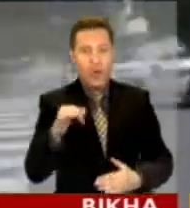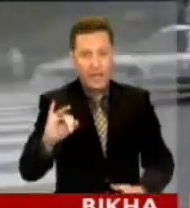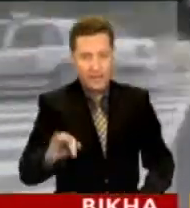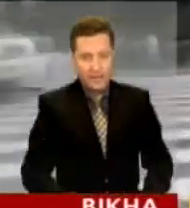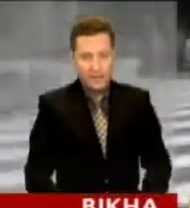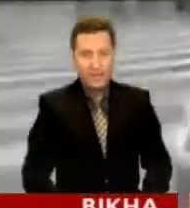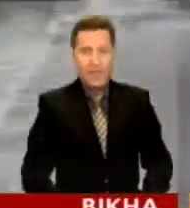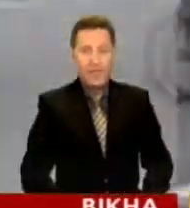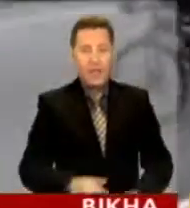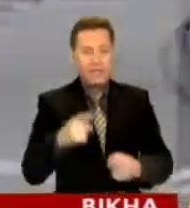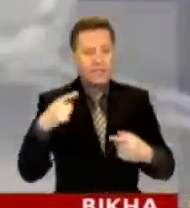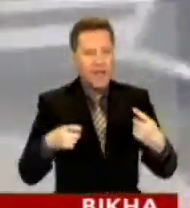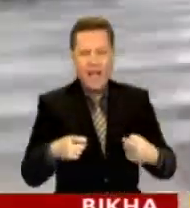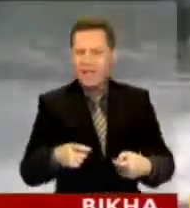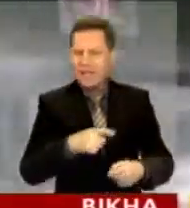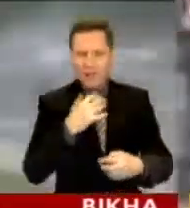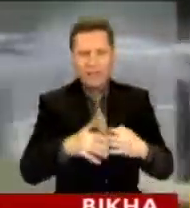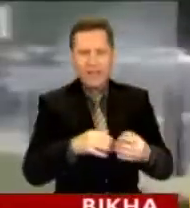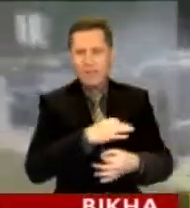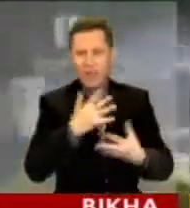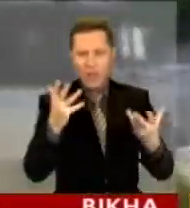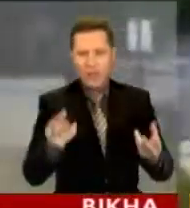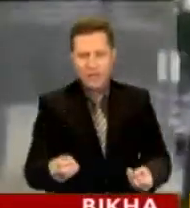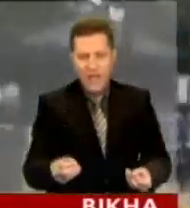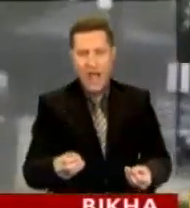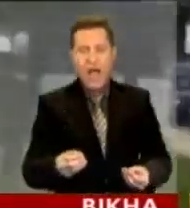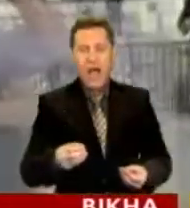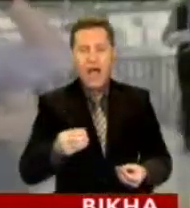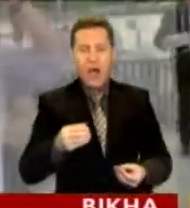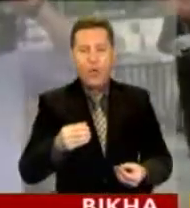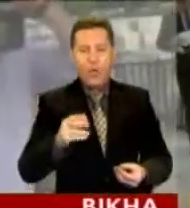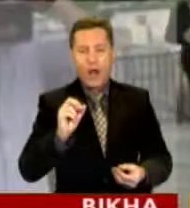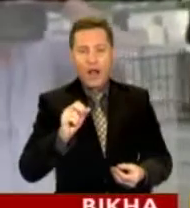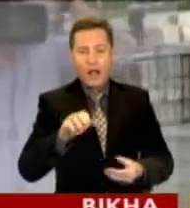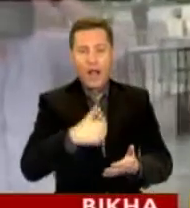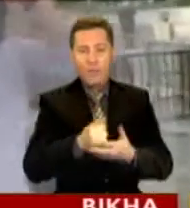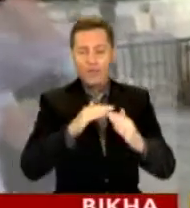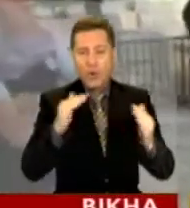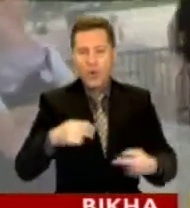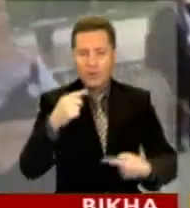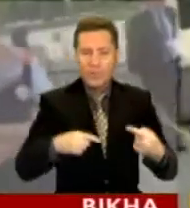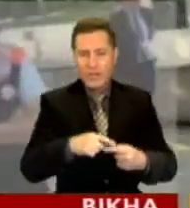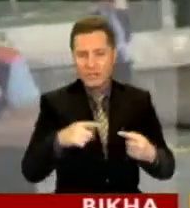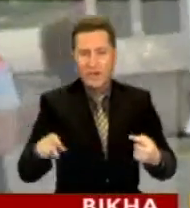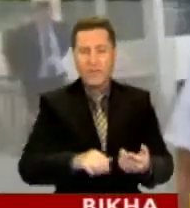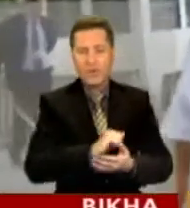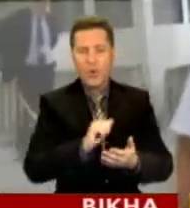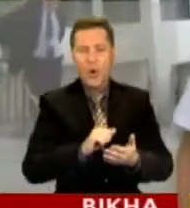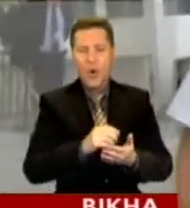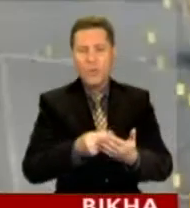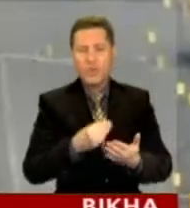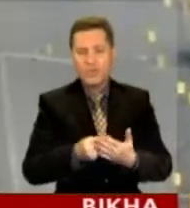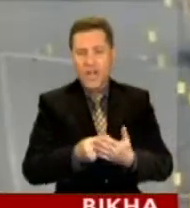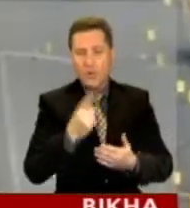Гонитва зі стріляниною відбувається посеред білого дня. У Капітолії якраз тривають суперечки з приводу бюджету. Його досі не ухвалили, і через це